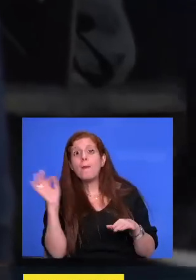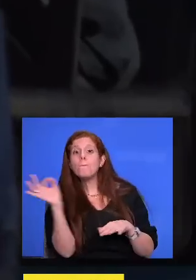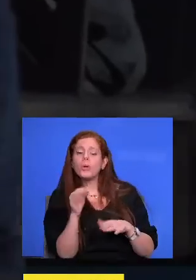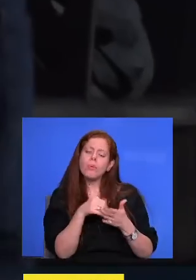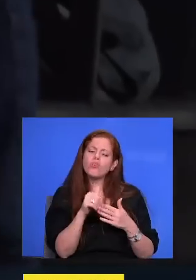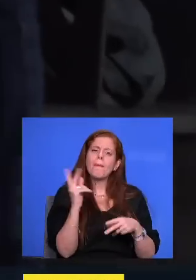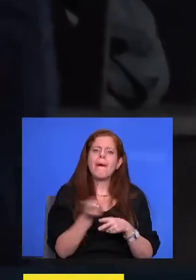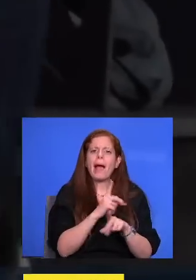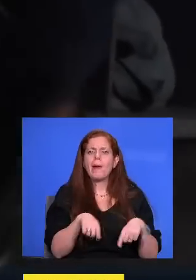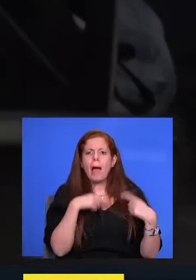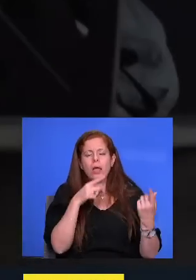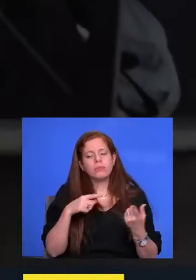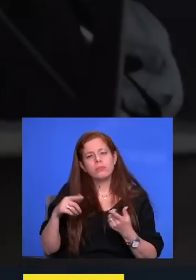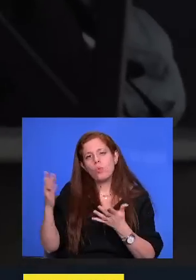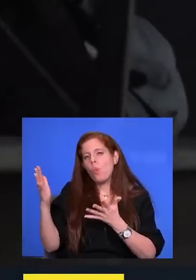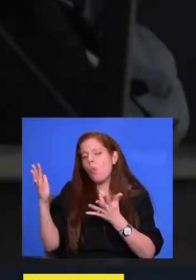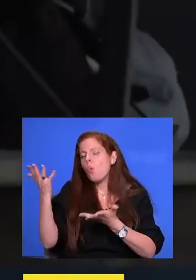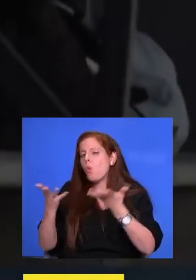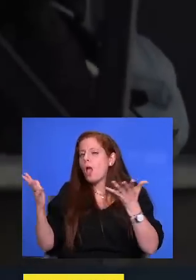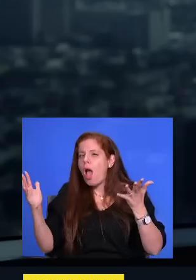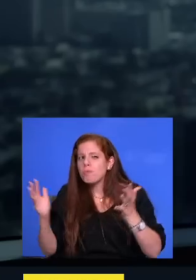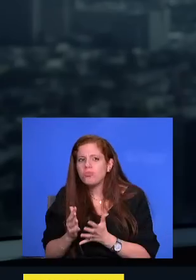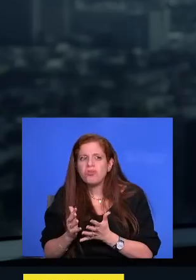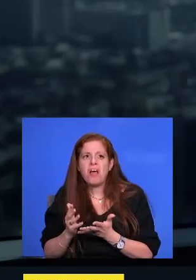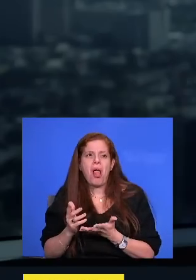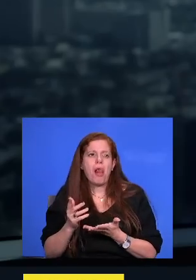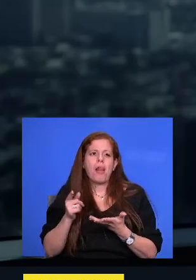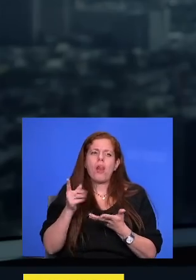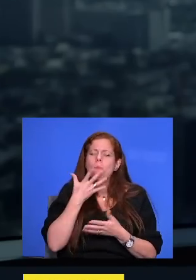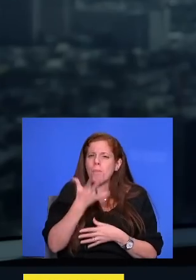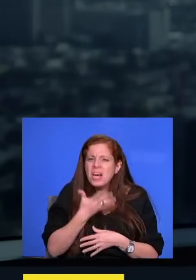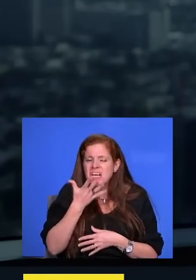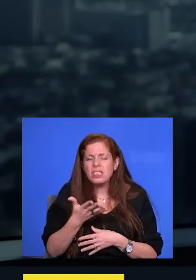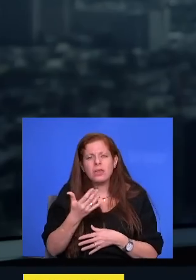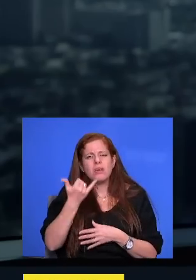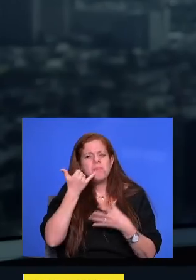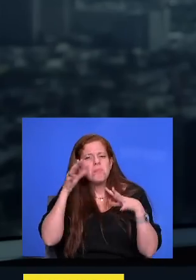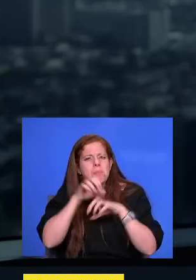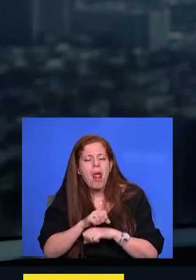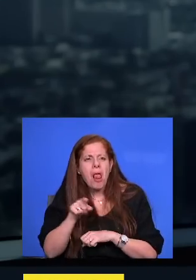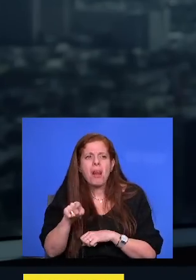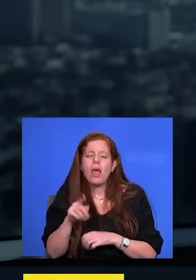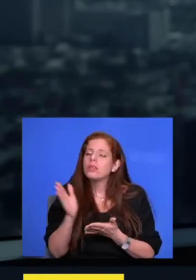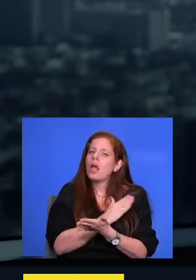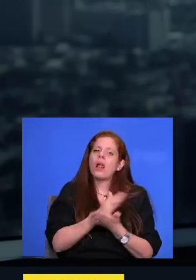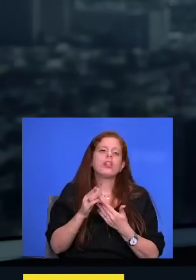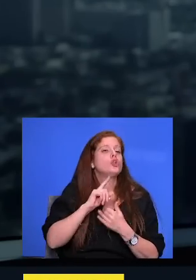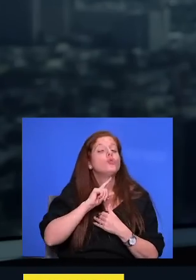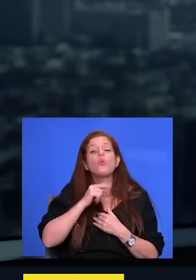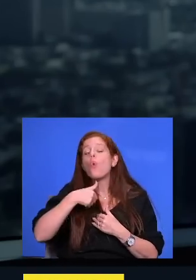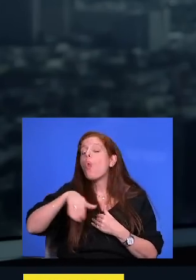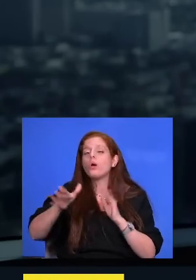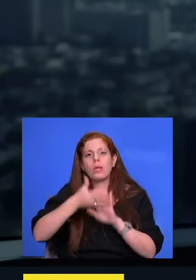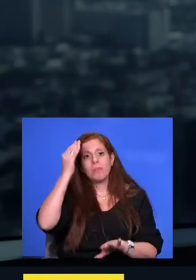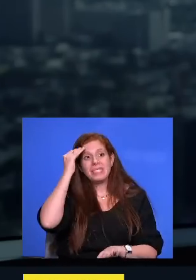ירד במשקל, הוא מקיע, הוא מרטיב בלילה. אני החלטתי שהוא לא חוזר לשם עד שהילד